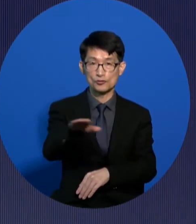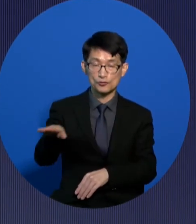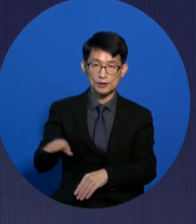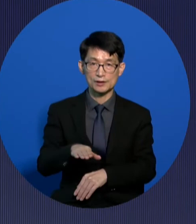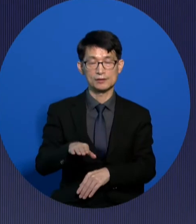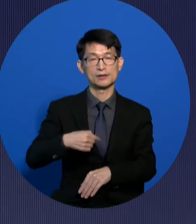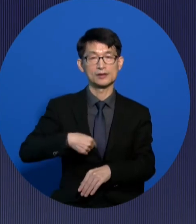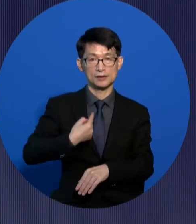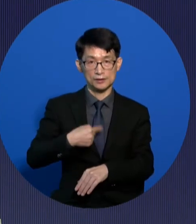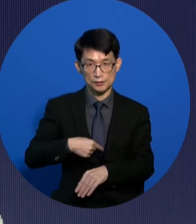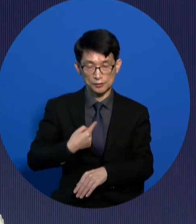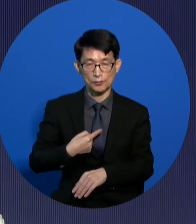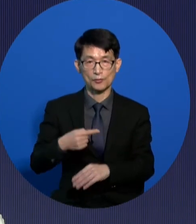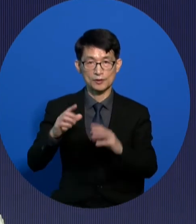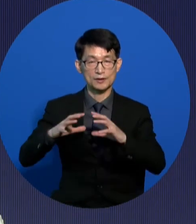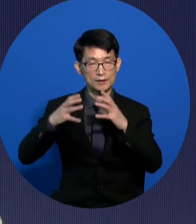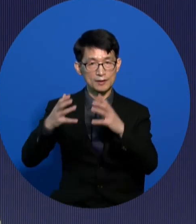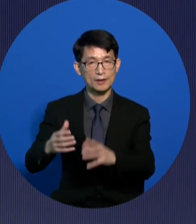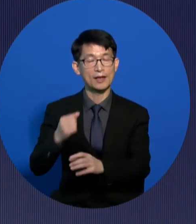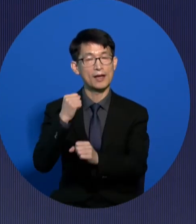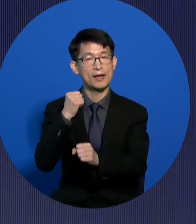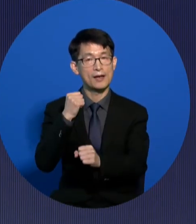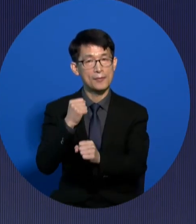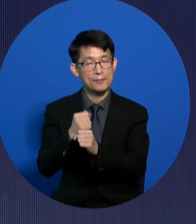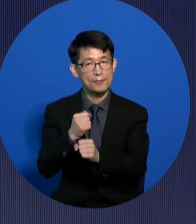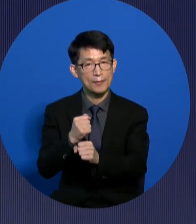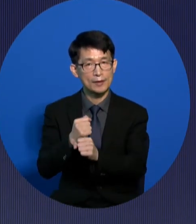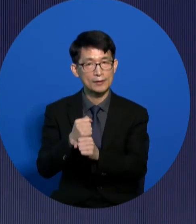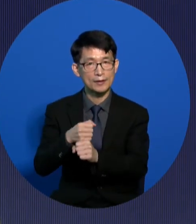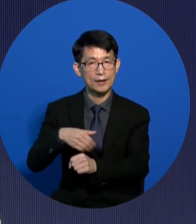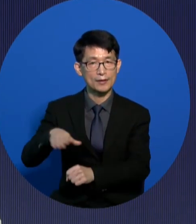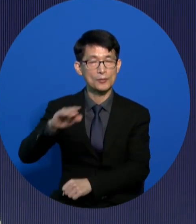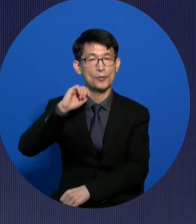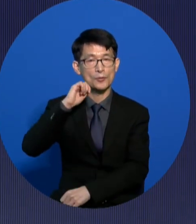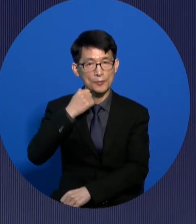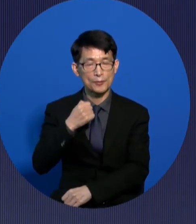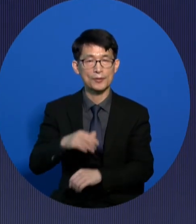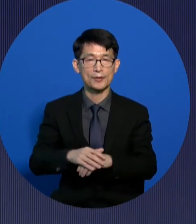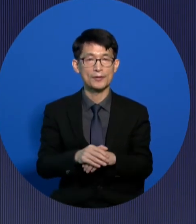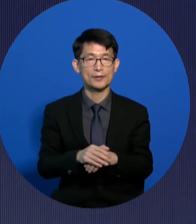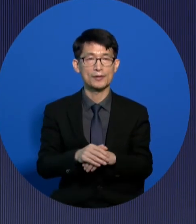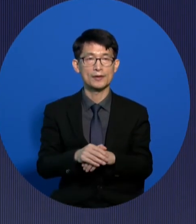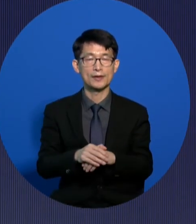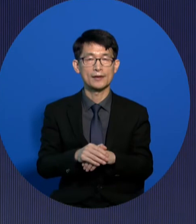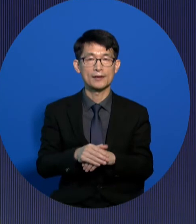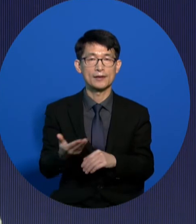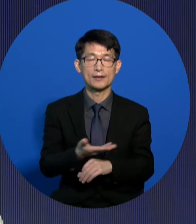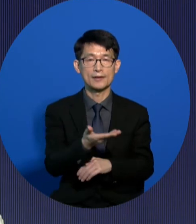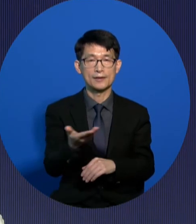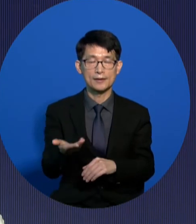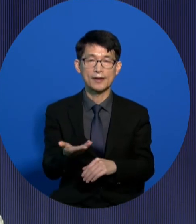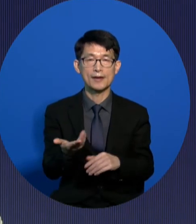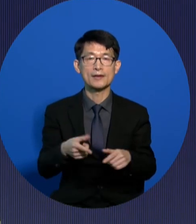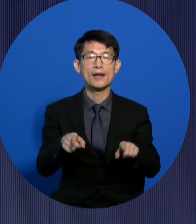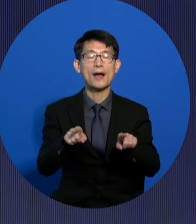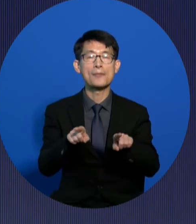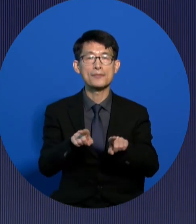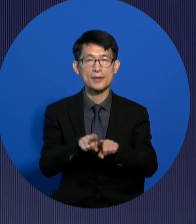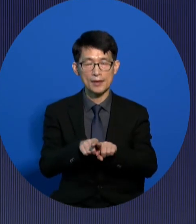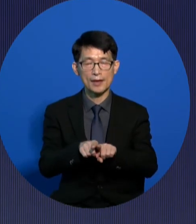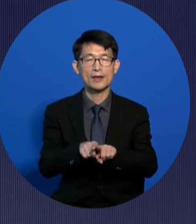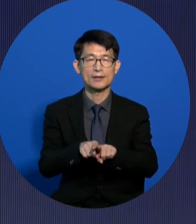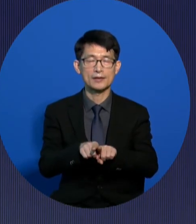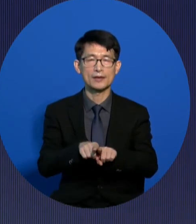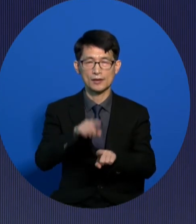되면서 세상에 어떠한 요구를 한다 하더라도 이분배적으로 이 민심은 갈라지게 돼 있습니다. 그게